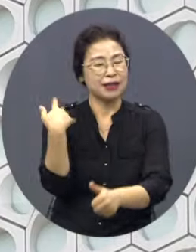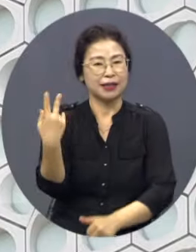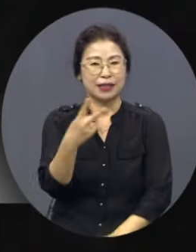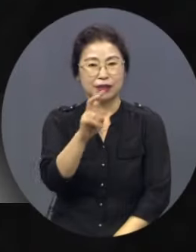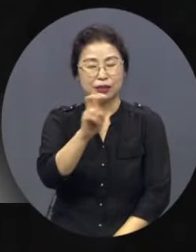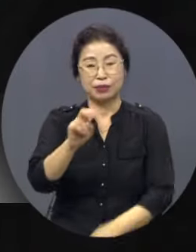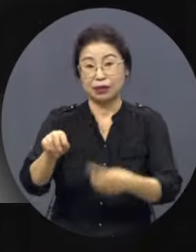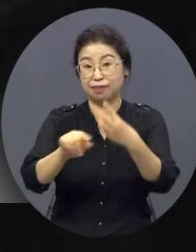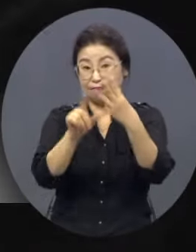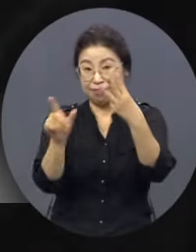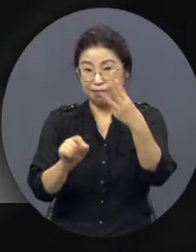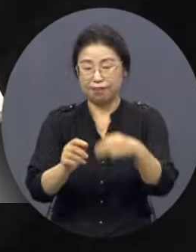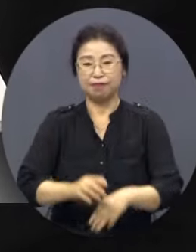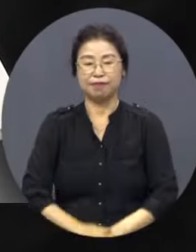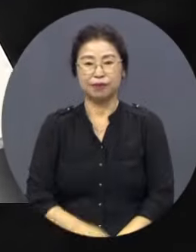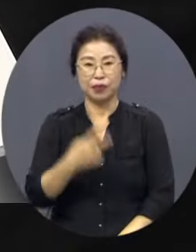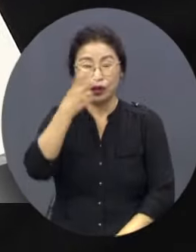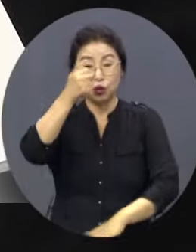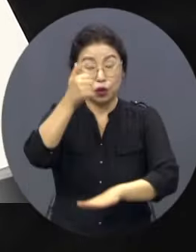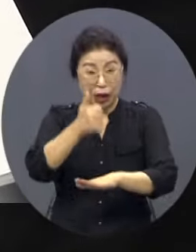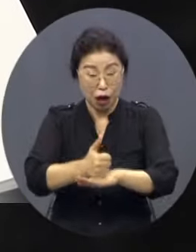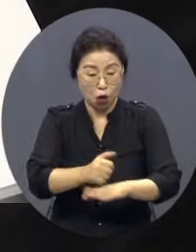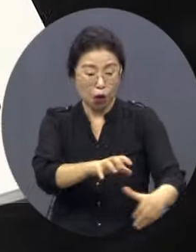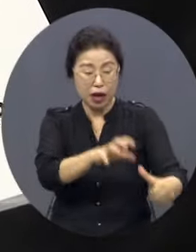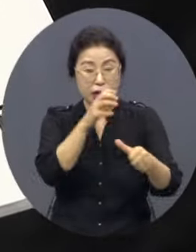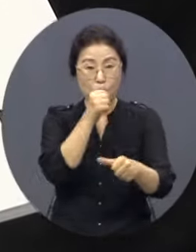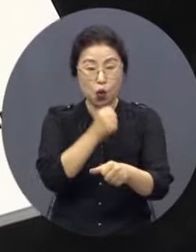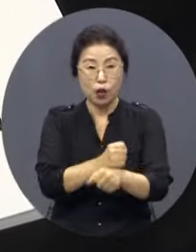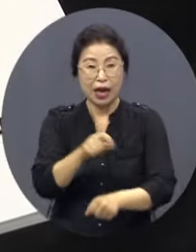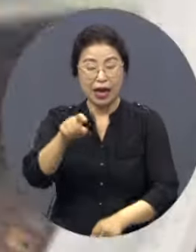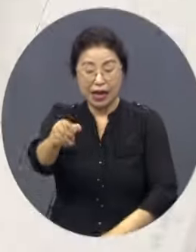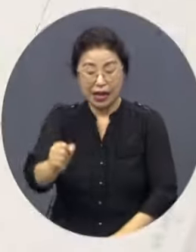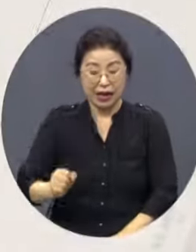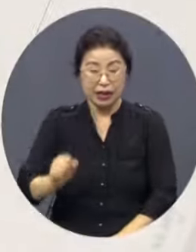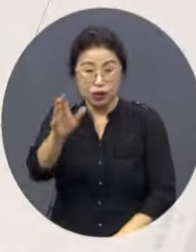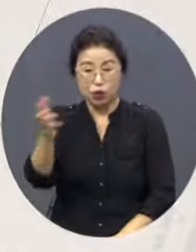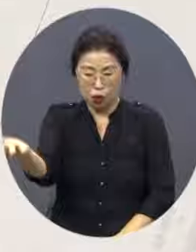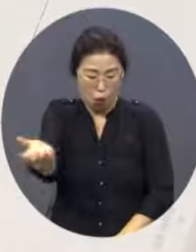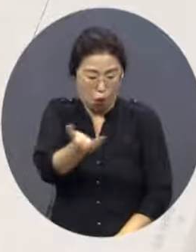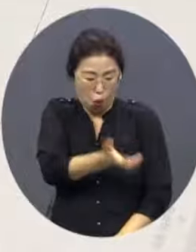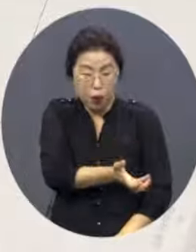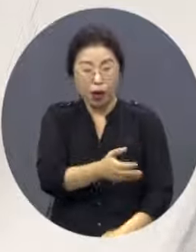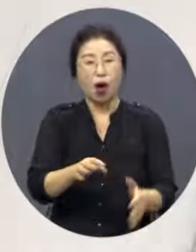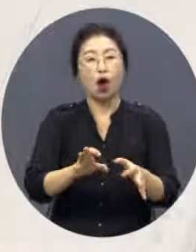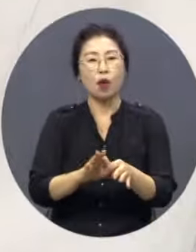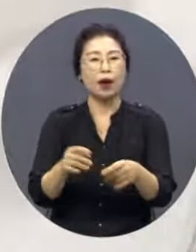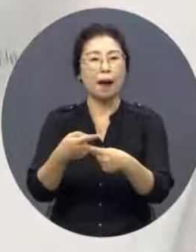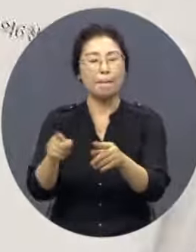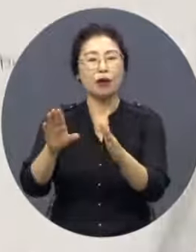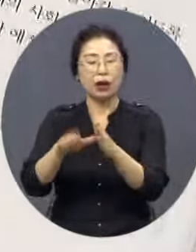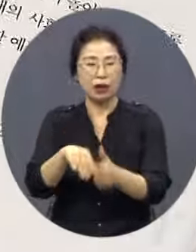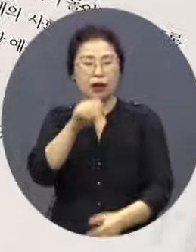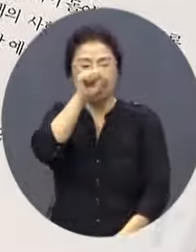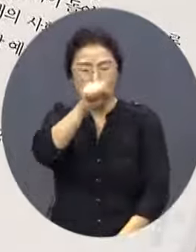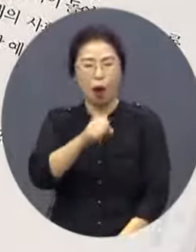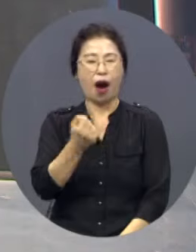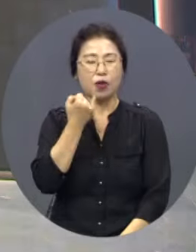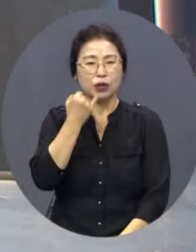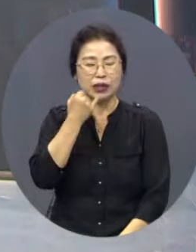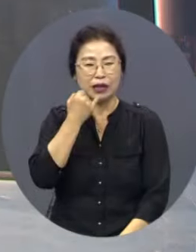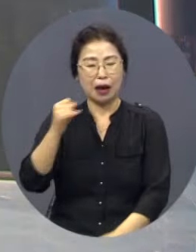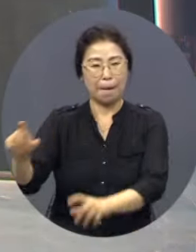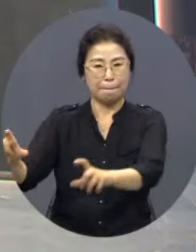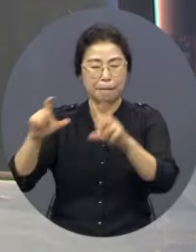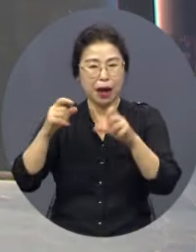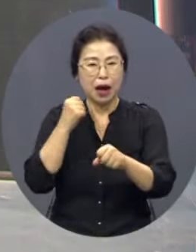2020년 3월. 조사 결과를 바탕으로 LT 카지노는 카지노 산업 역량 평가에서 적합 판정을 받고